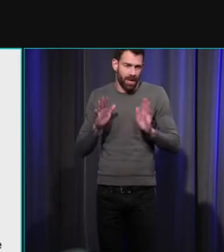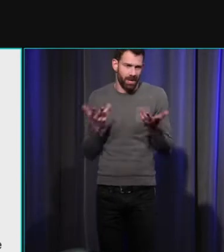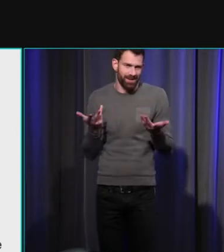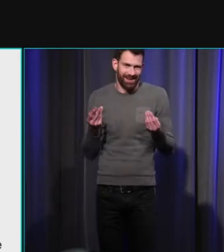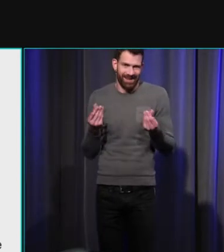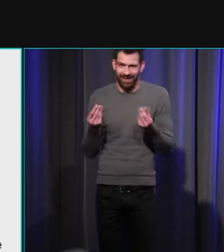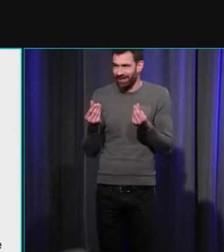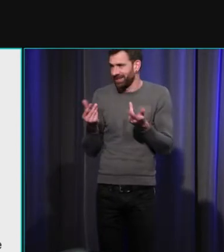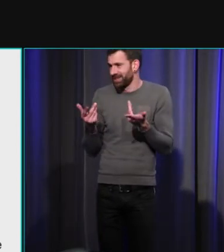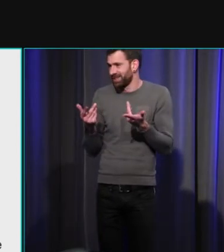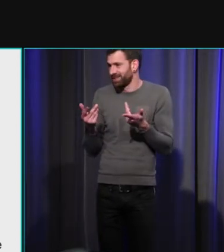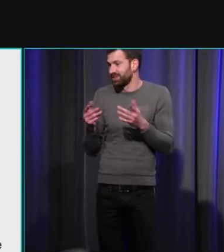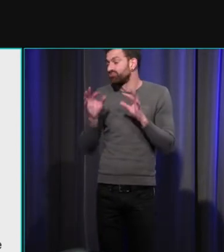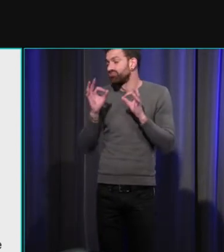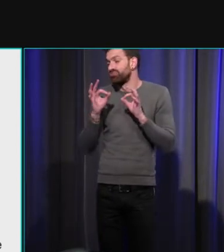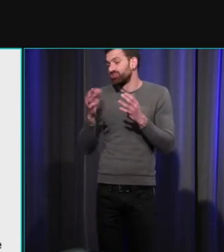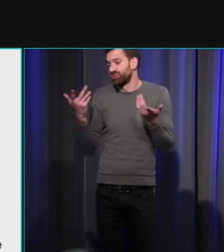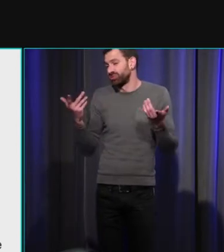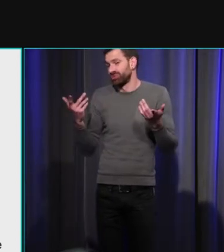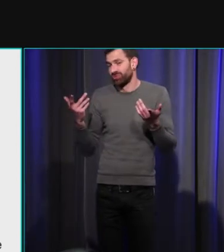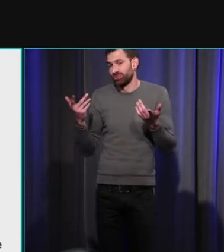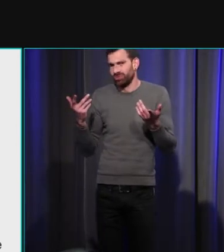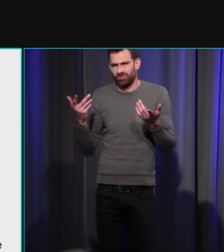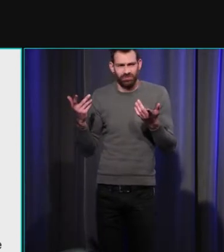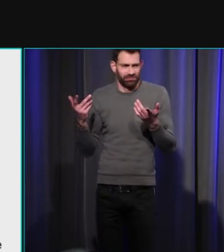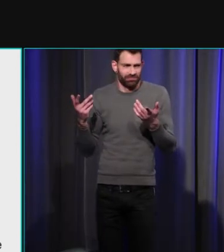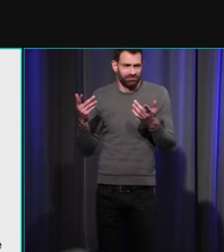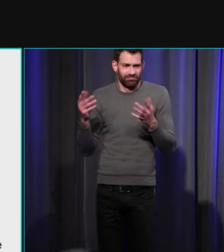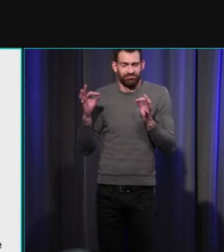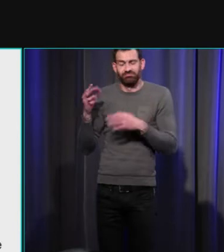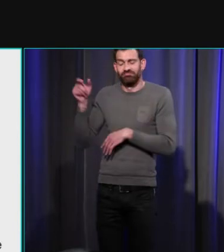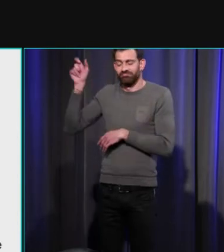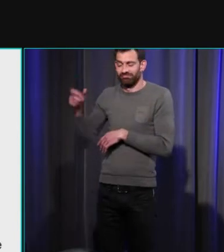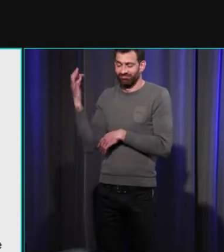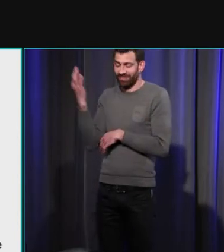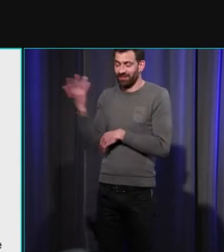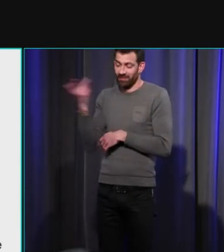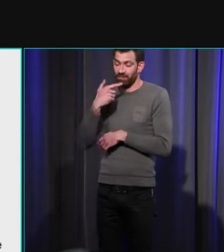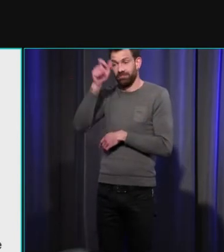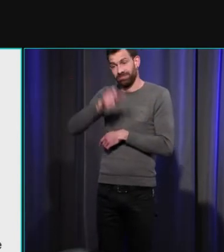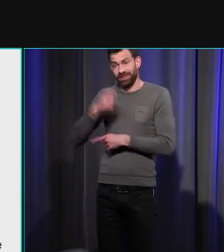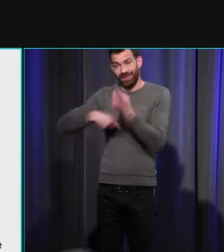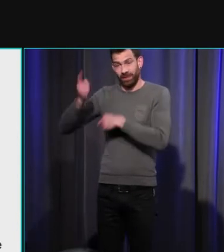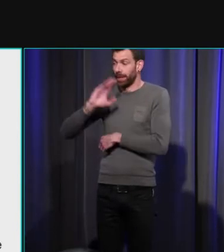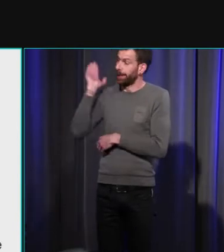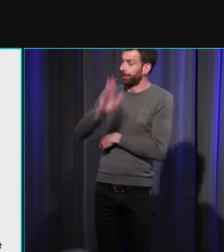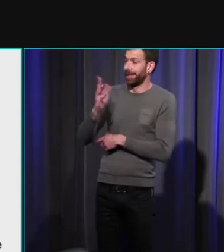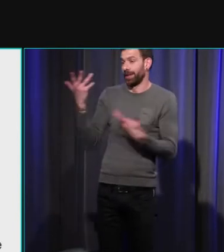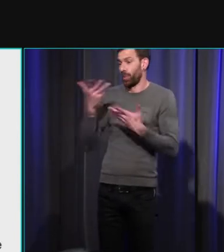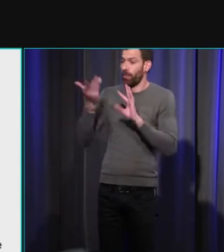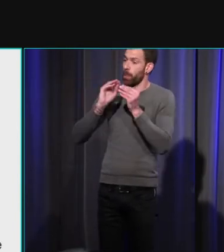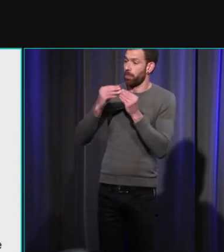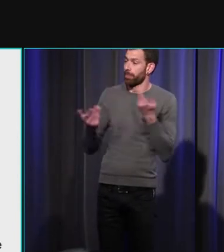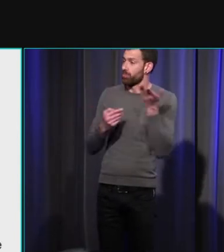après tout comme disait carlo ginzburg l'historien et c'est ça le sert qu'à poser des problèmes et bien il nous aider